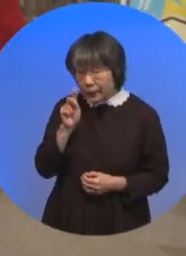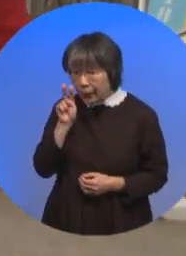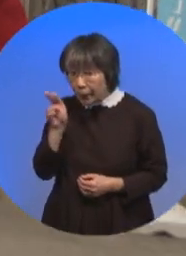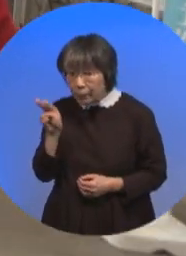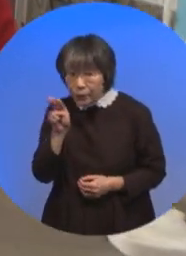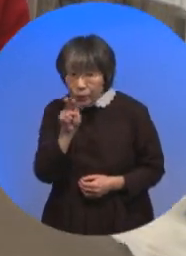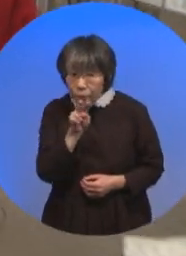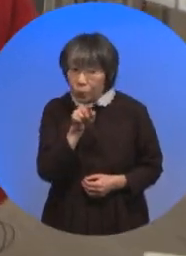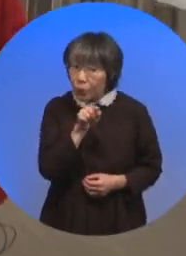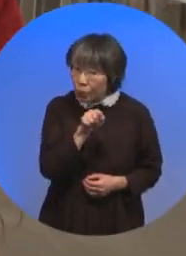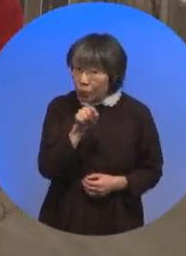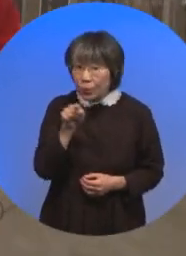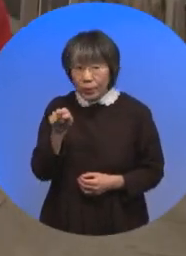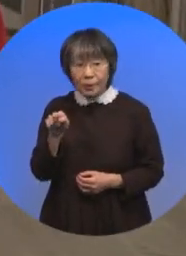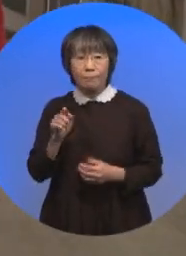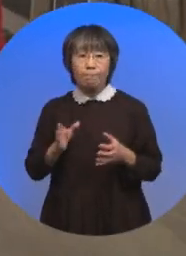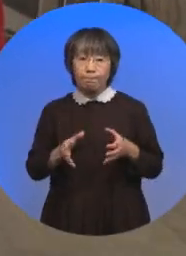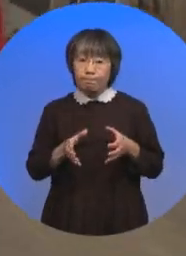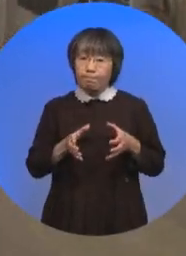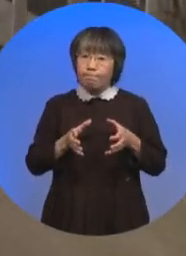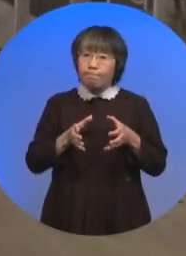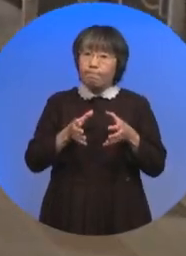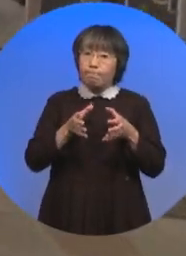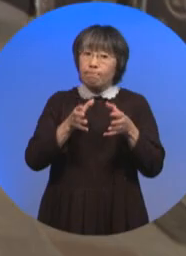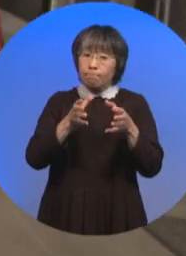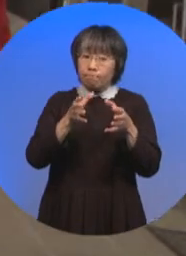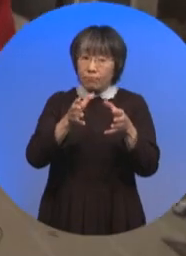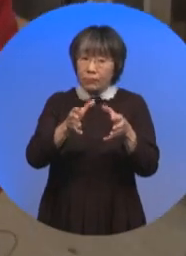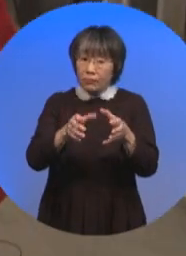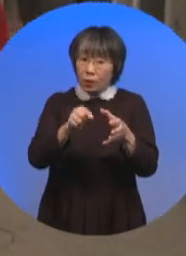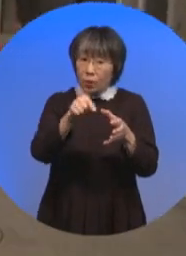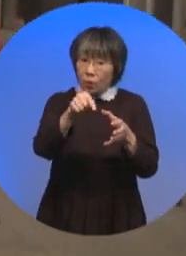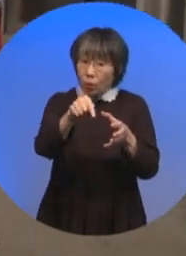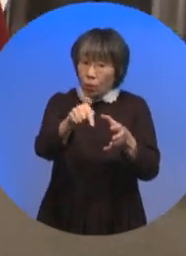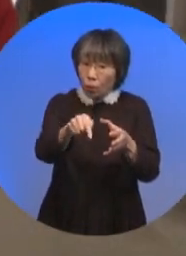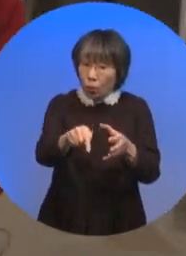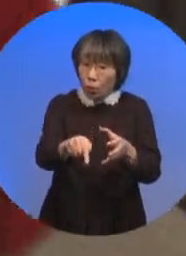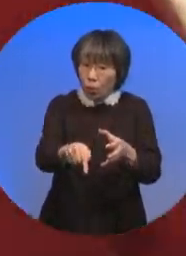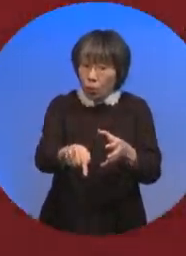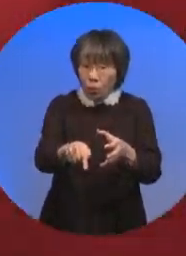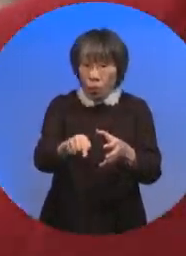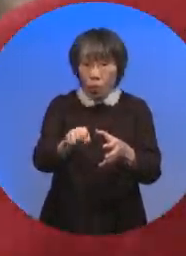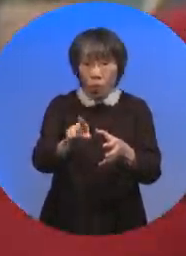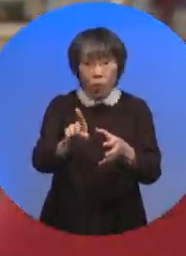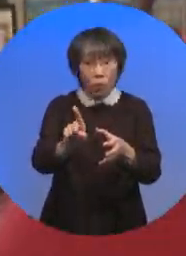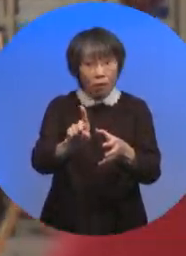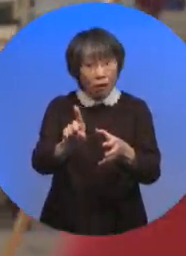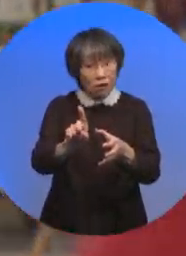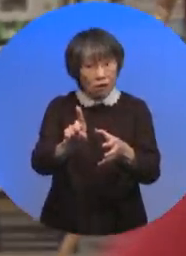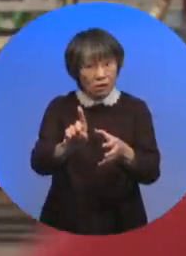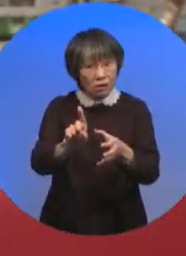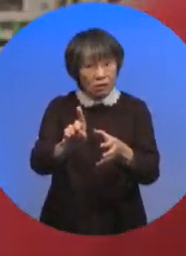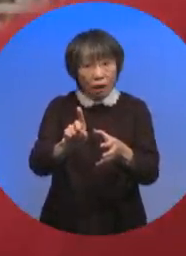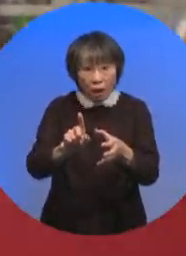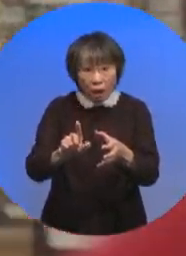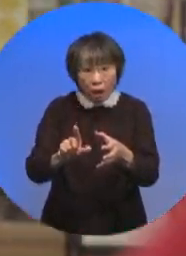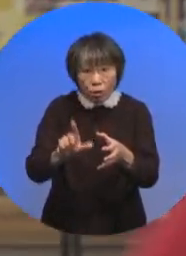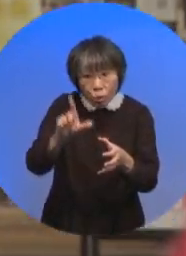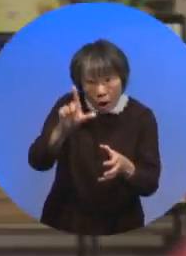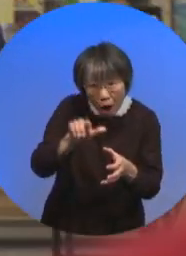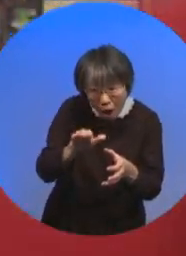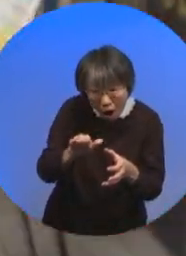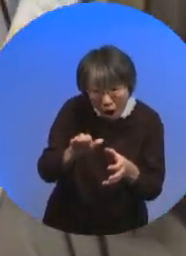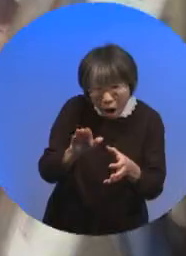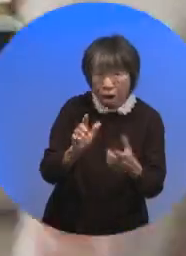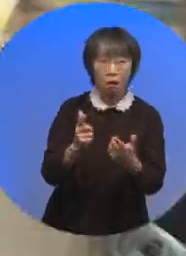で待っていたのは、 ちょっと 人知れず、なんかおるけど、あれ上原さあ、なんて書いてる。